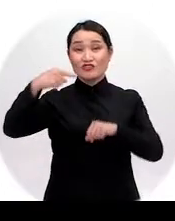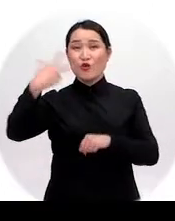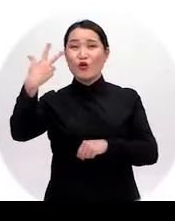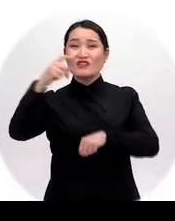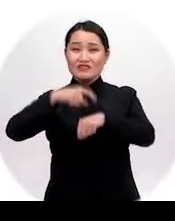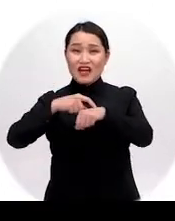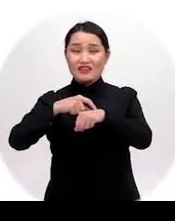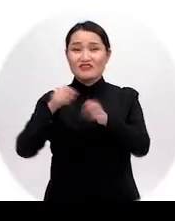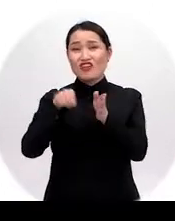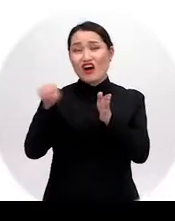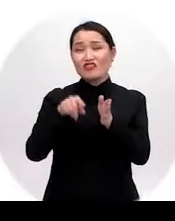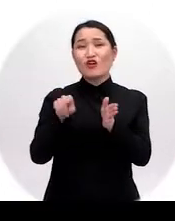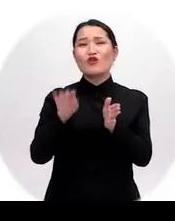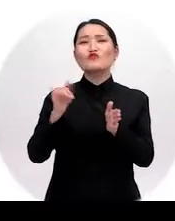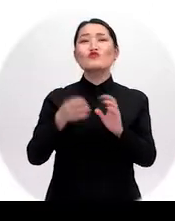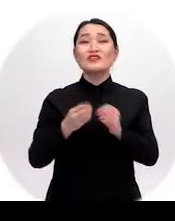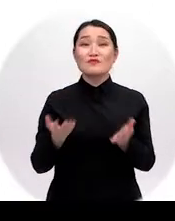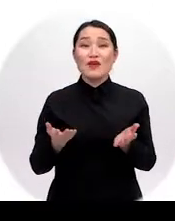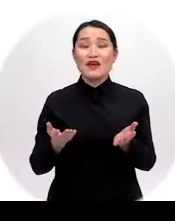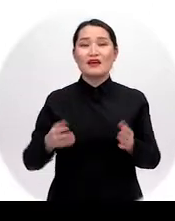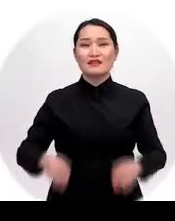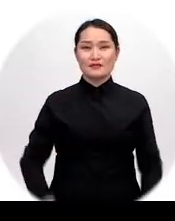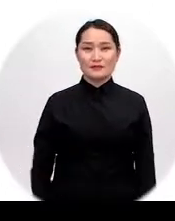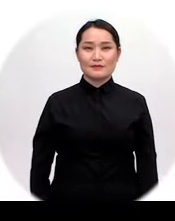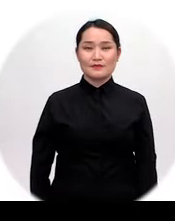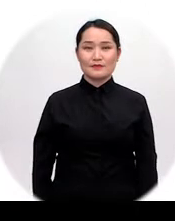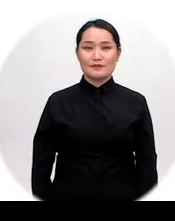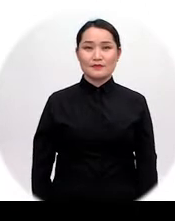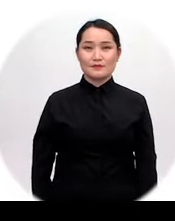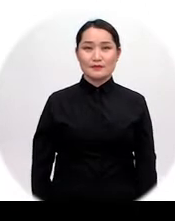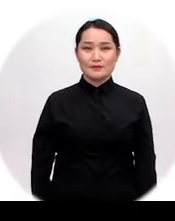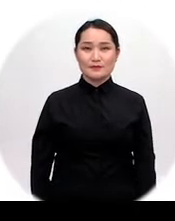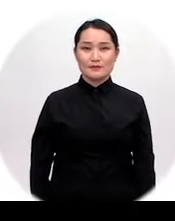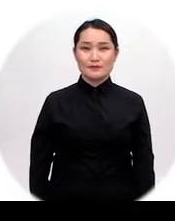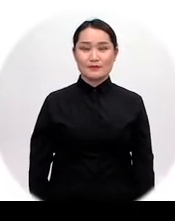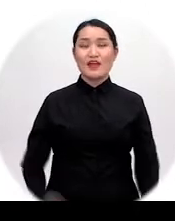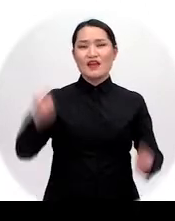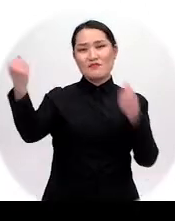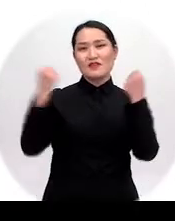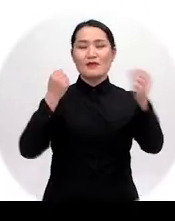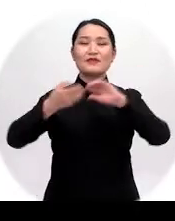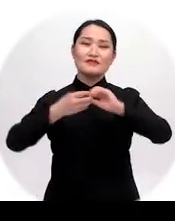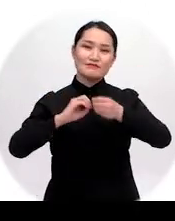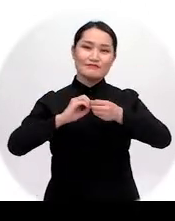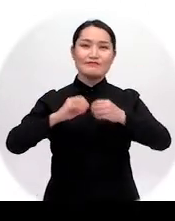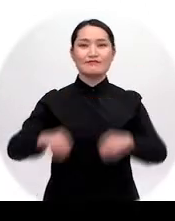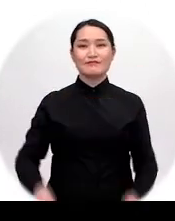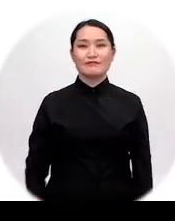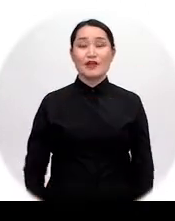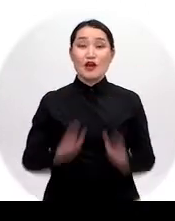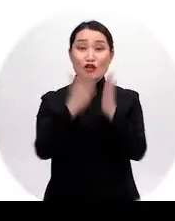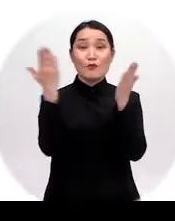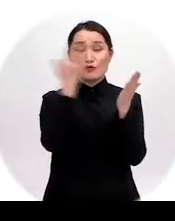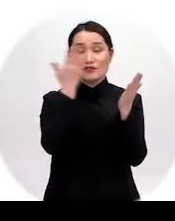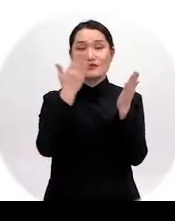хүртэл энэ хугацаанд Ануужин охин маань юу хийсэн байж тарах нь вэ? Биеийн тамираар хичээлсэн байна,